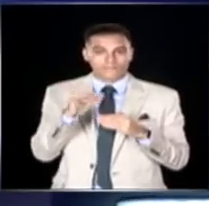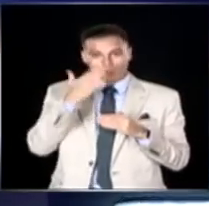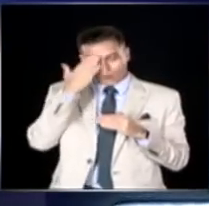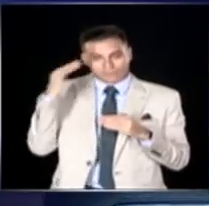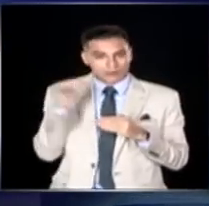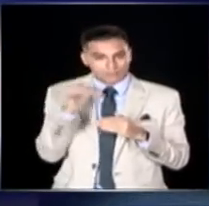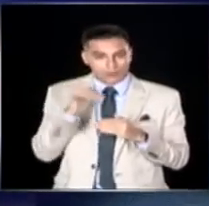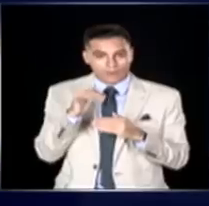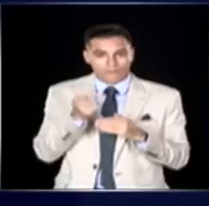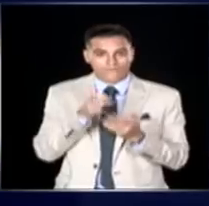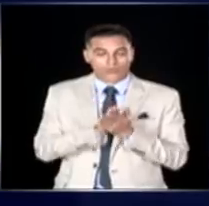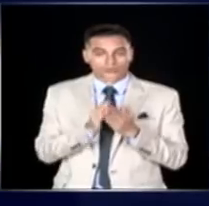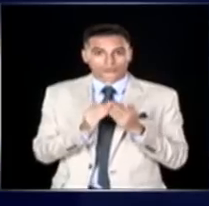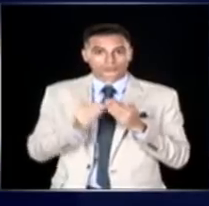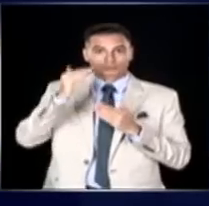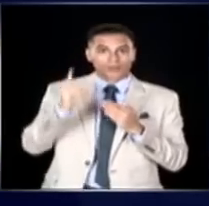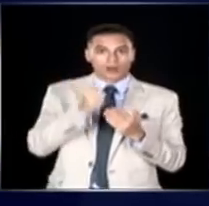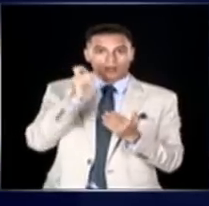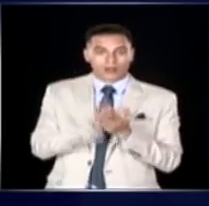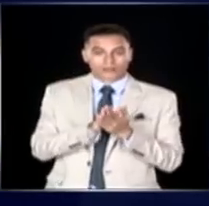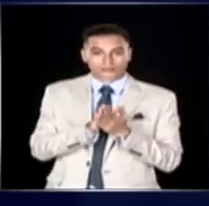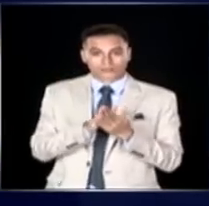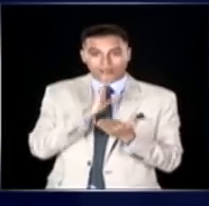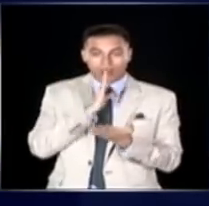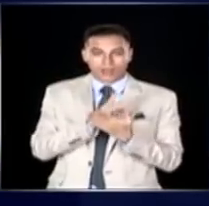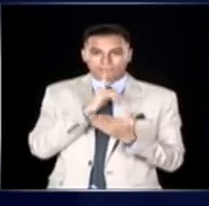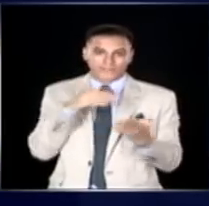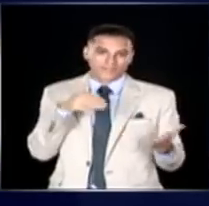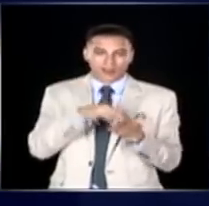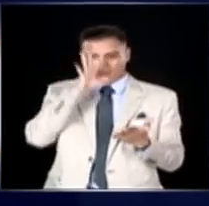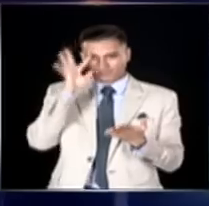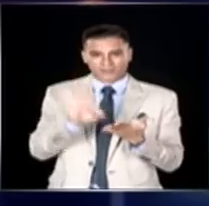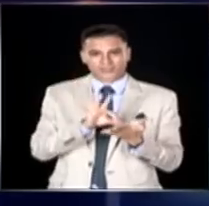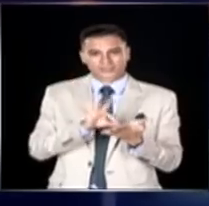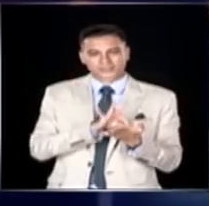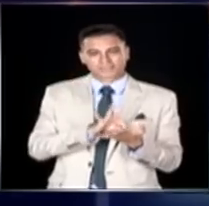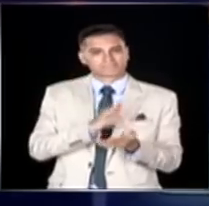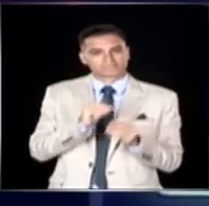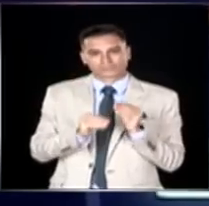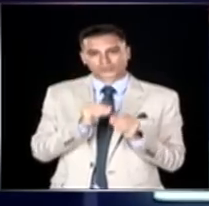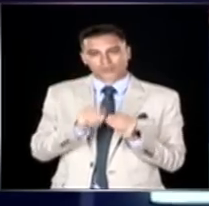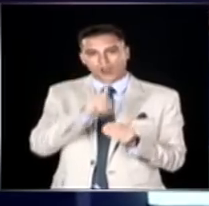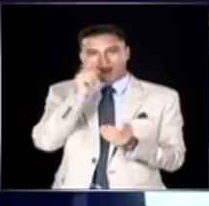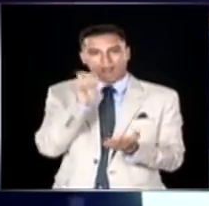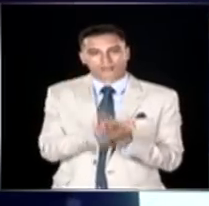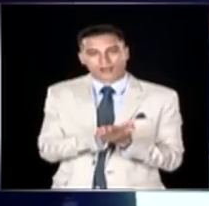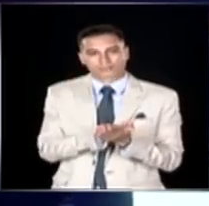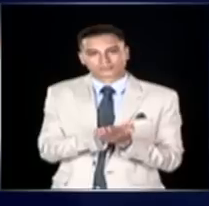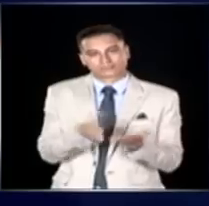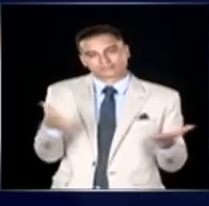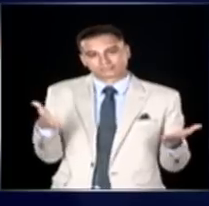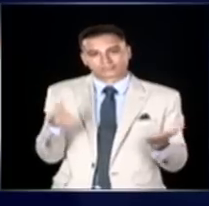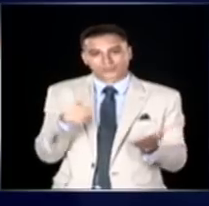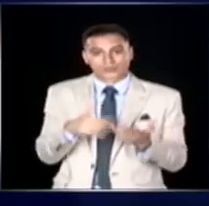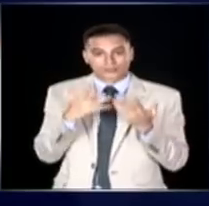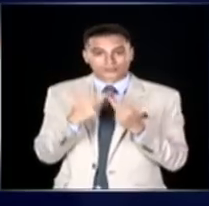وفي لحظة تقدمتوا في عجلة الحظ، ولكن عجلة الحظ كان ليها رأي تاني.